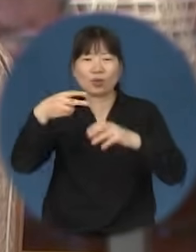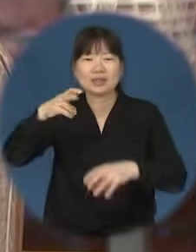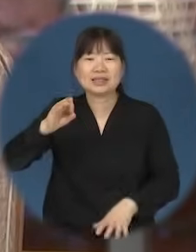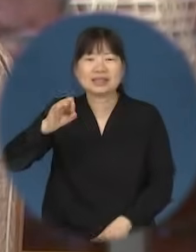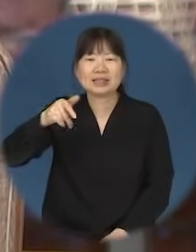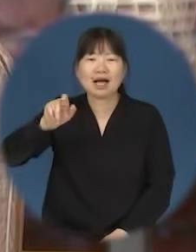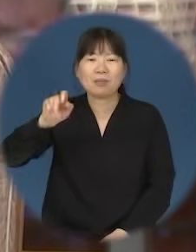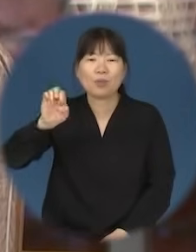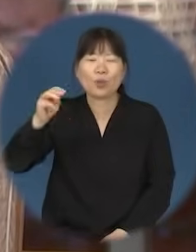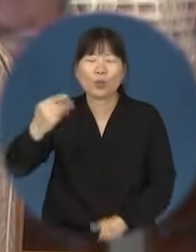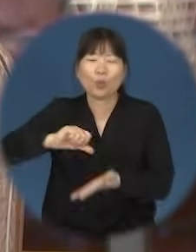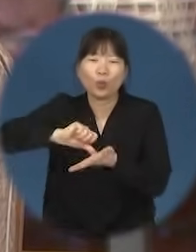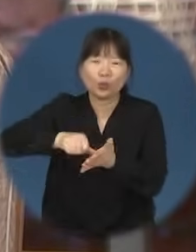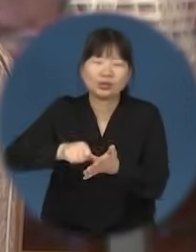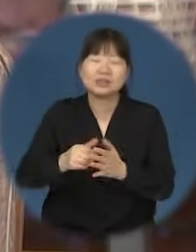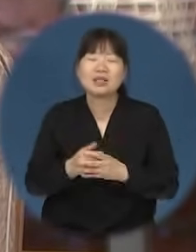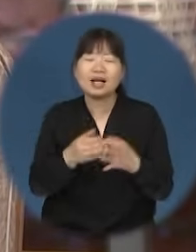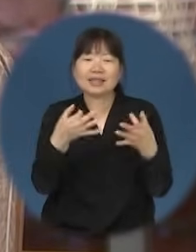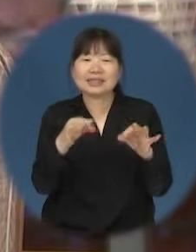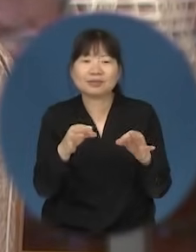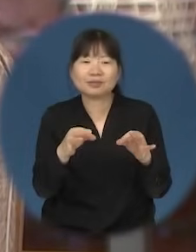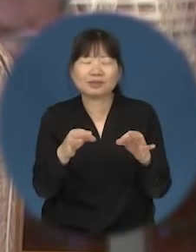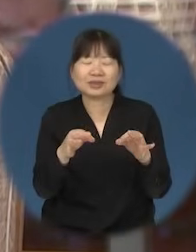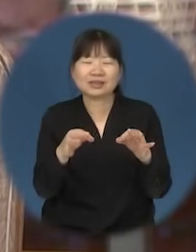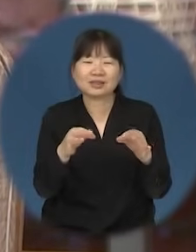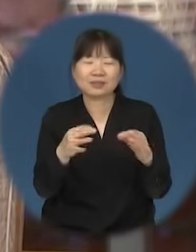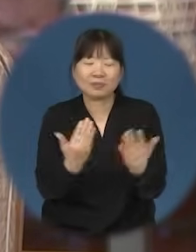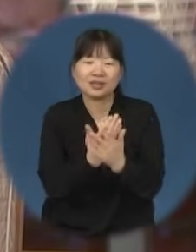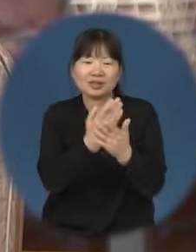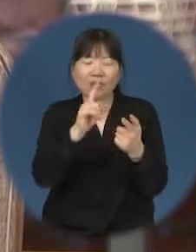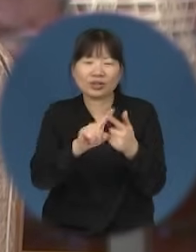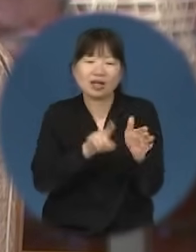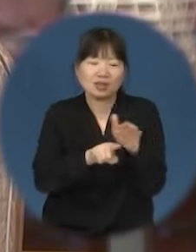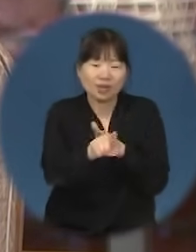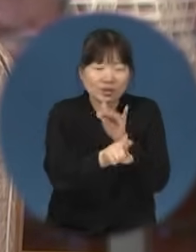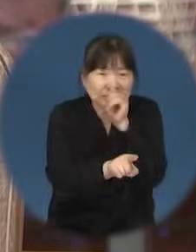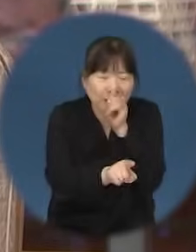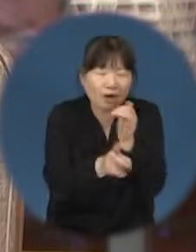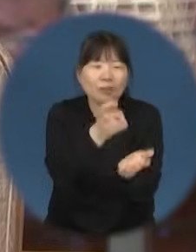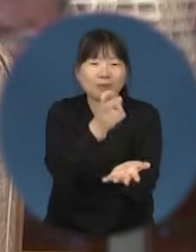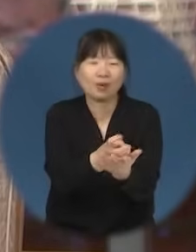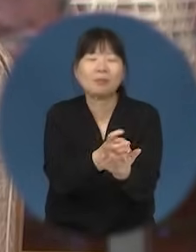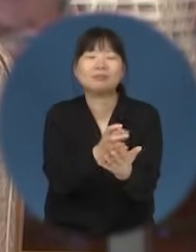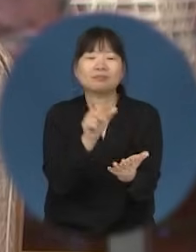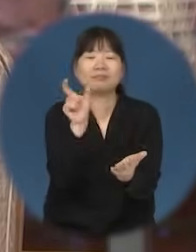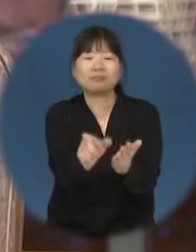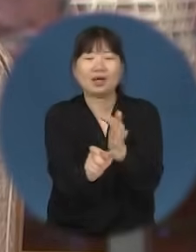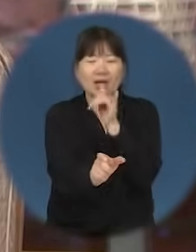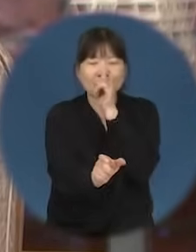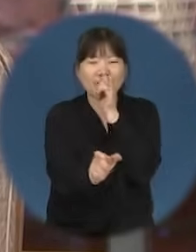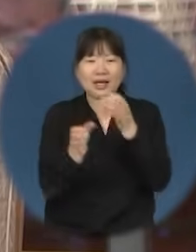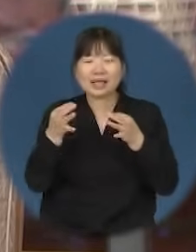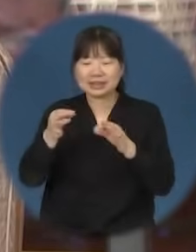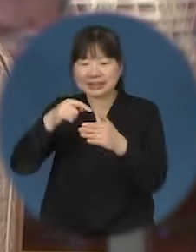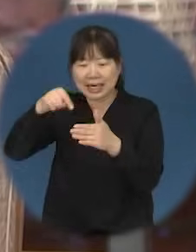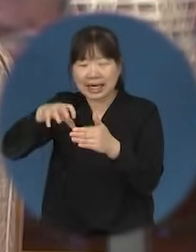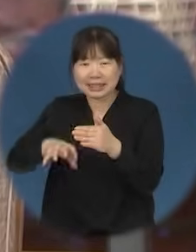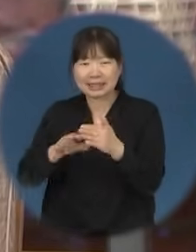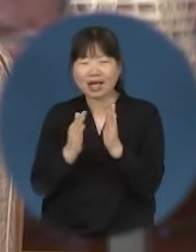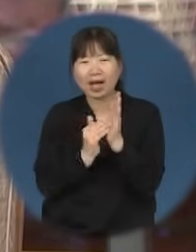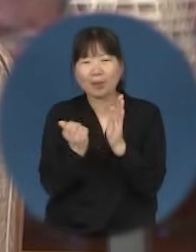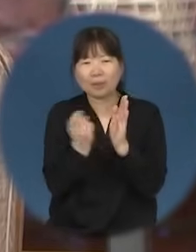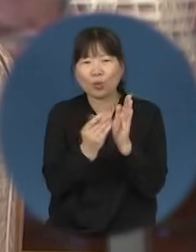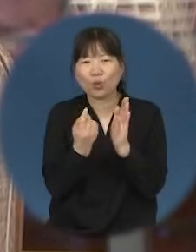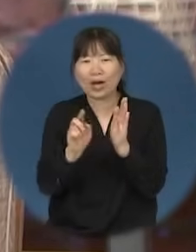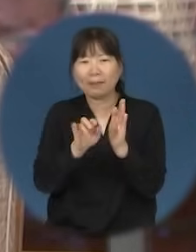싱가포르 같이 금융 선진국이라고 하는 데는 그런 거를 이제 아예 법제화하고 아예 은행에서 그런 암호화폐